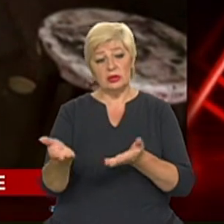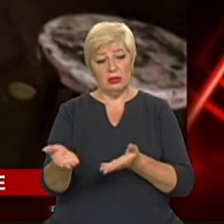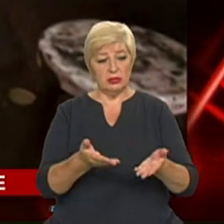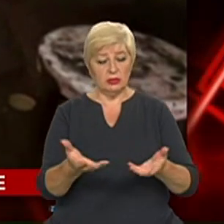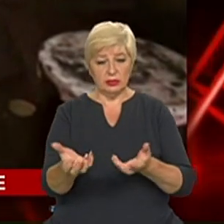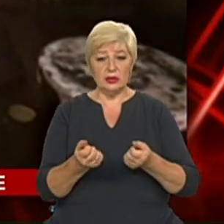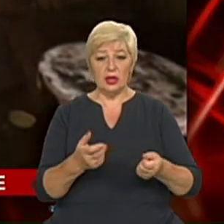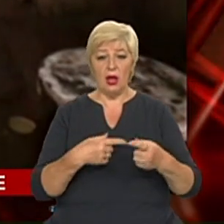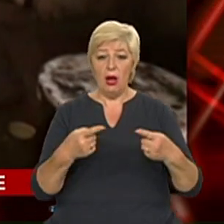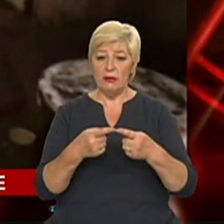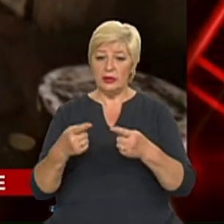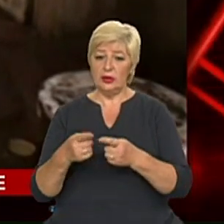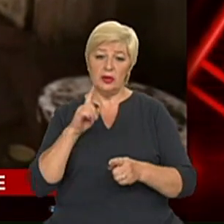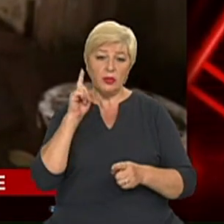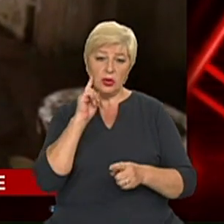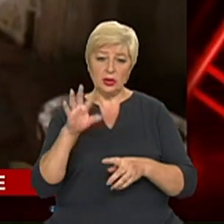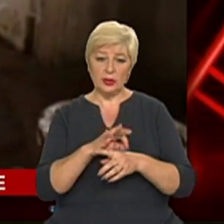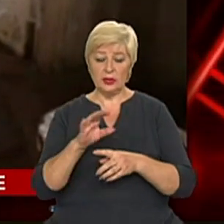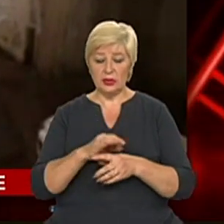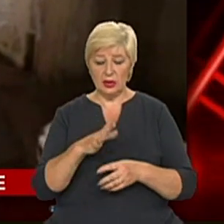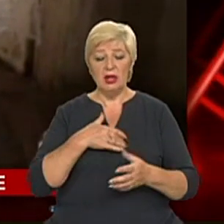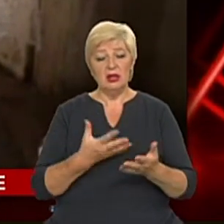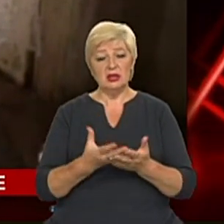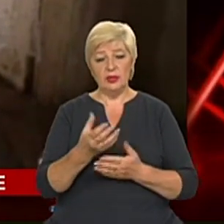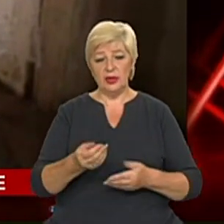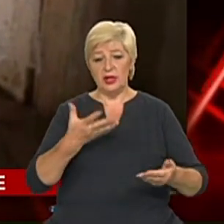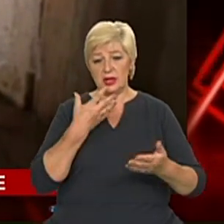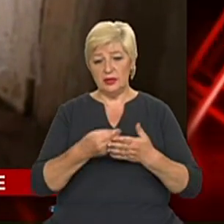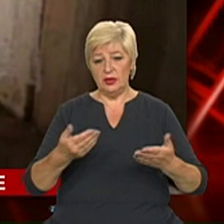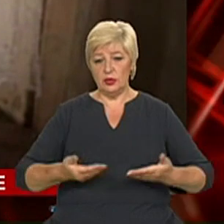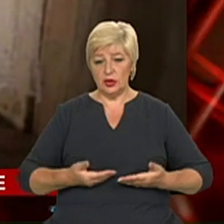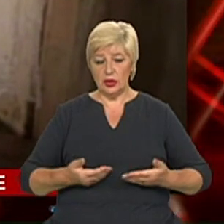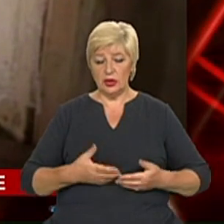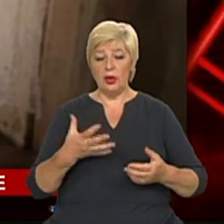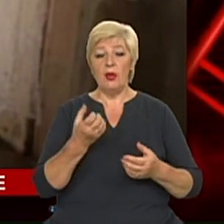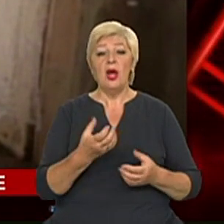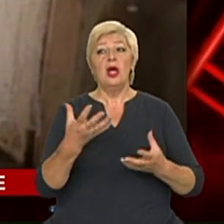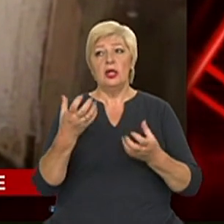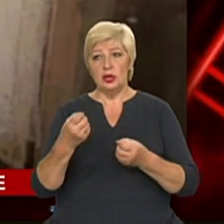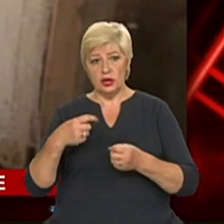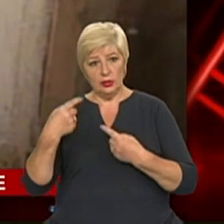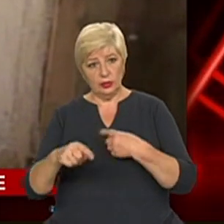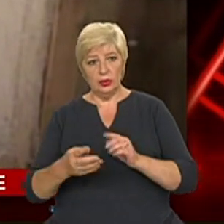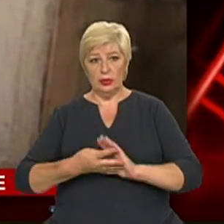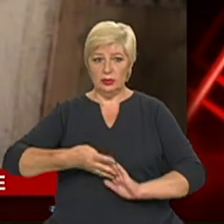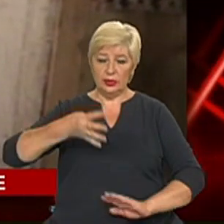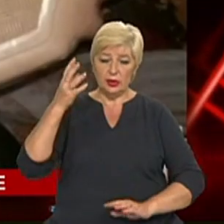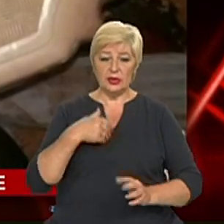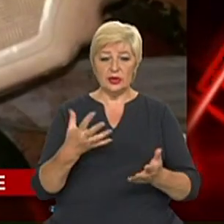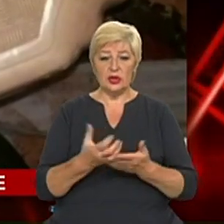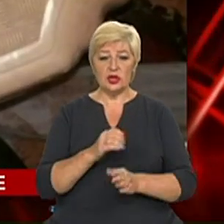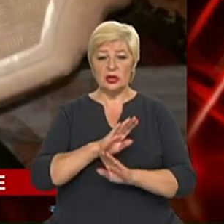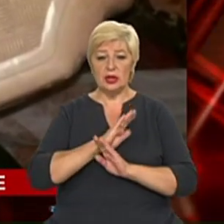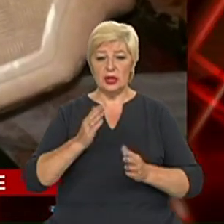подружжя, за що розплатилась життям. За день в іншій багатоповерхівці знайшли ще одне тіло. У цьому випадку